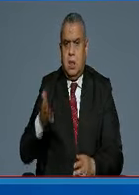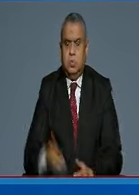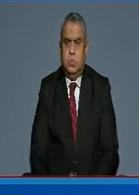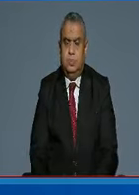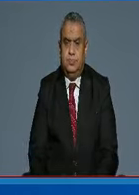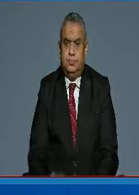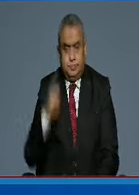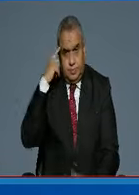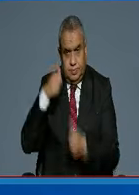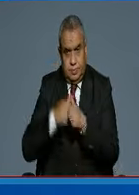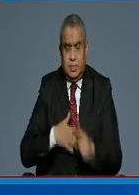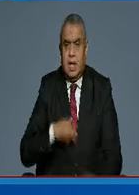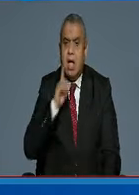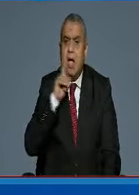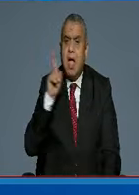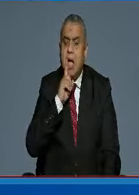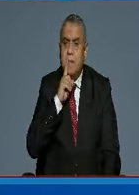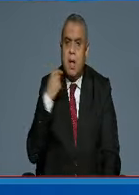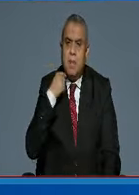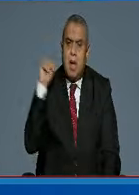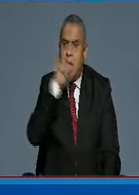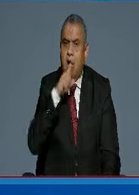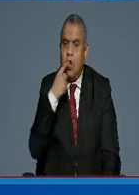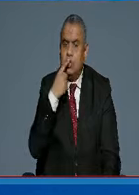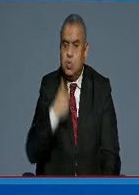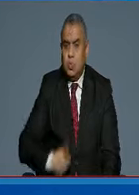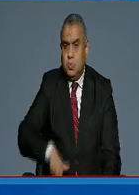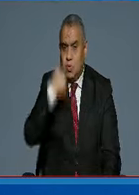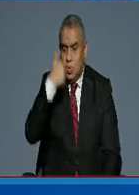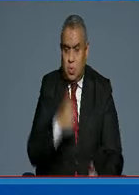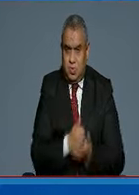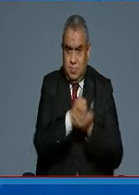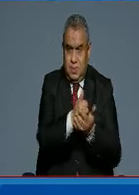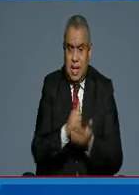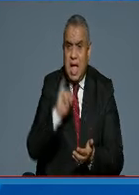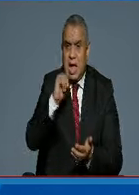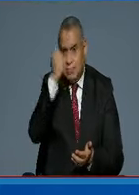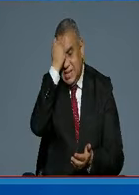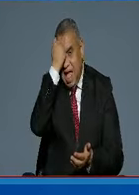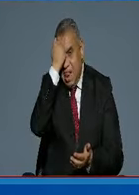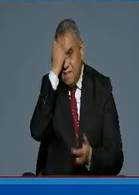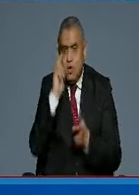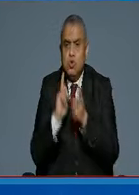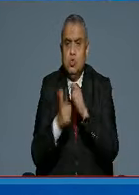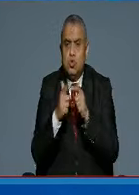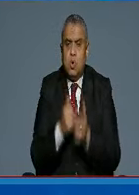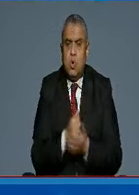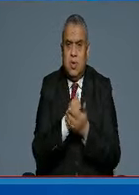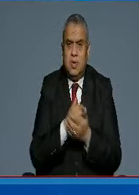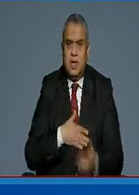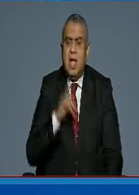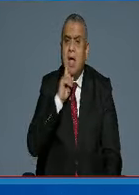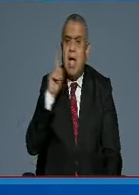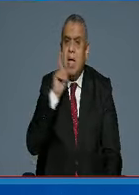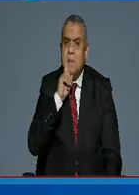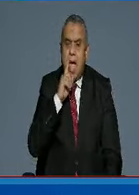بالمناسبه امام عشوق النهارده خد الف دولار جايزه افضل لاعب في المباراه لو ما عندكش مانع امام بجد والله هتبقى حركه حلوه